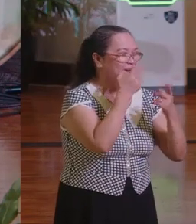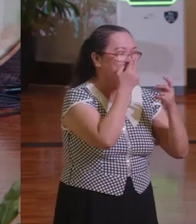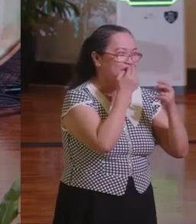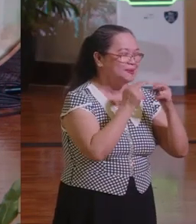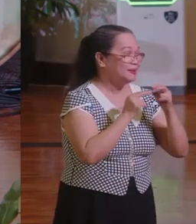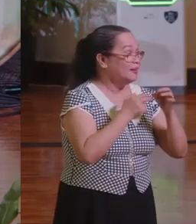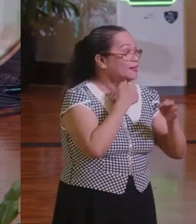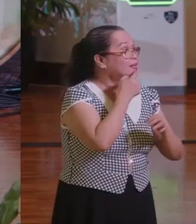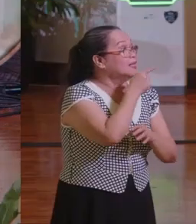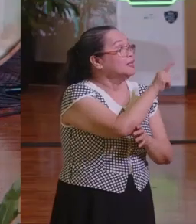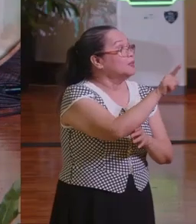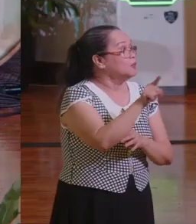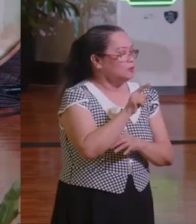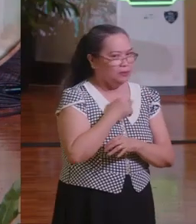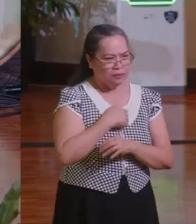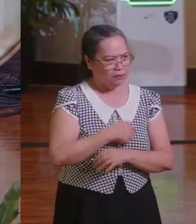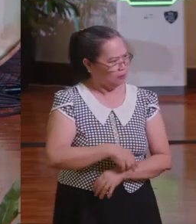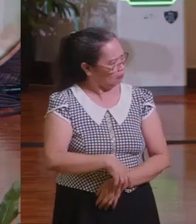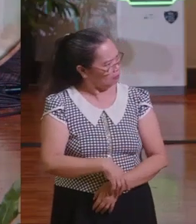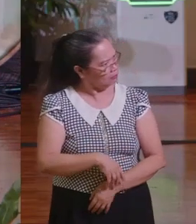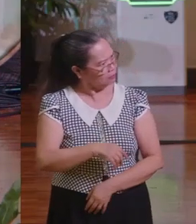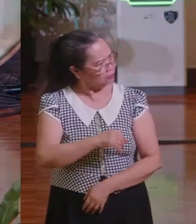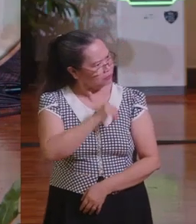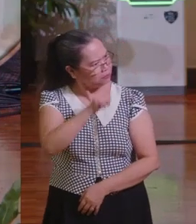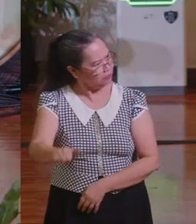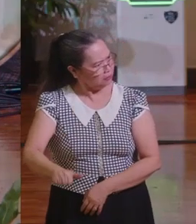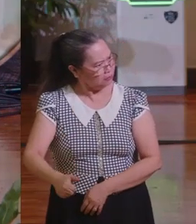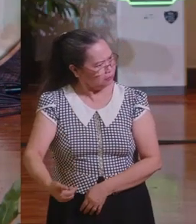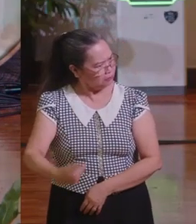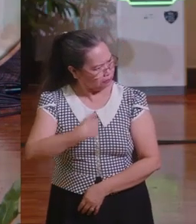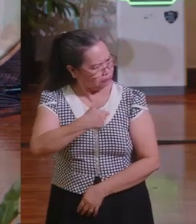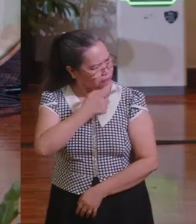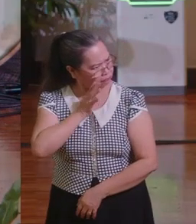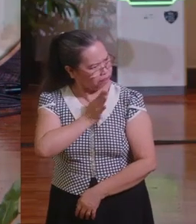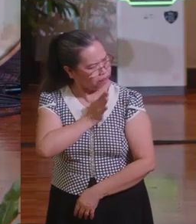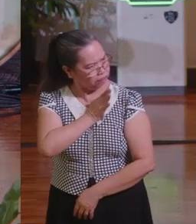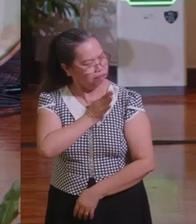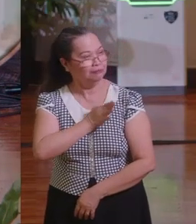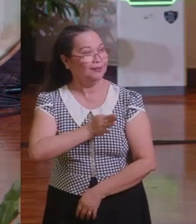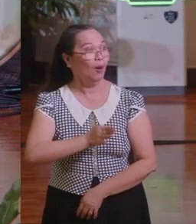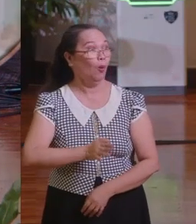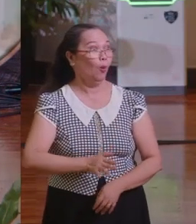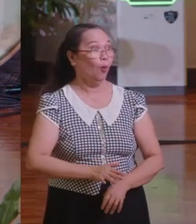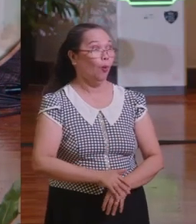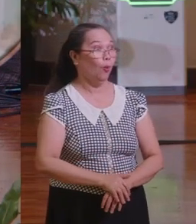ako ganyan. Okay. Sabi dito, magdala ka ng